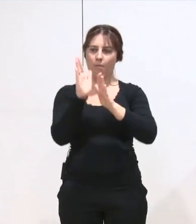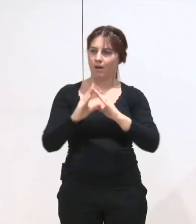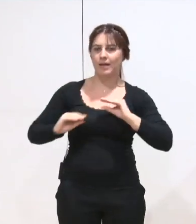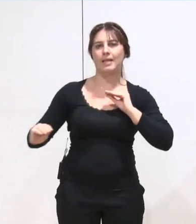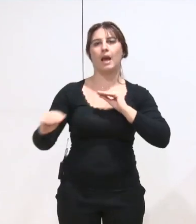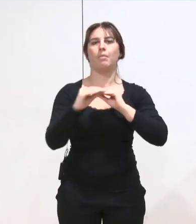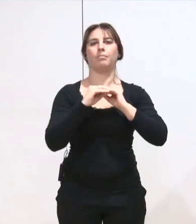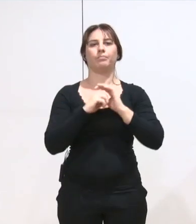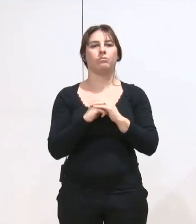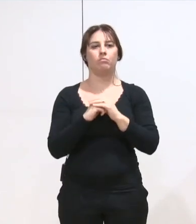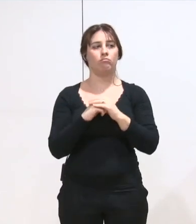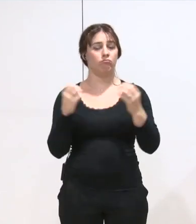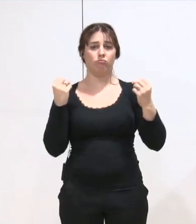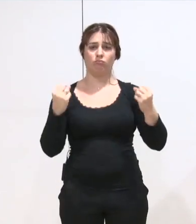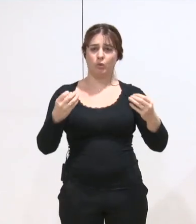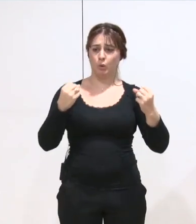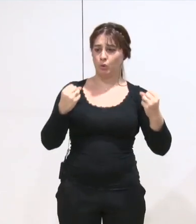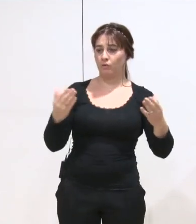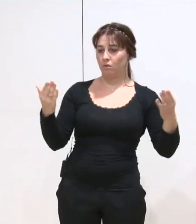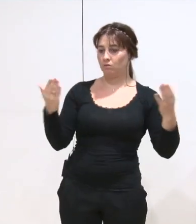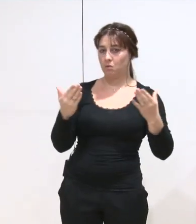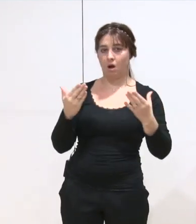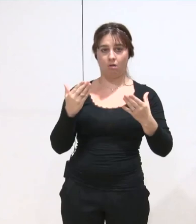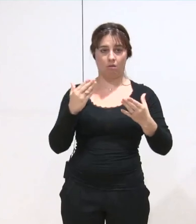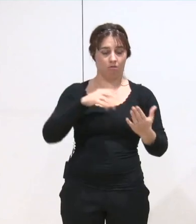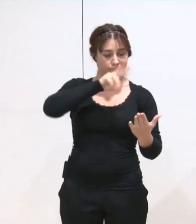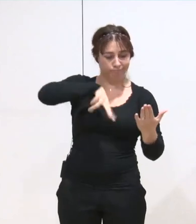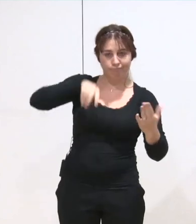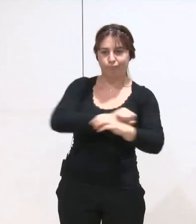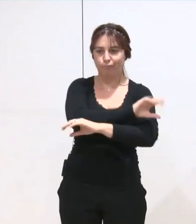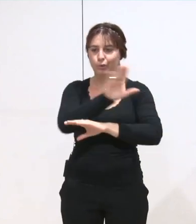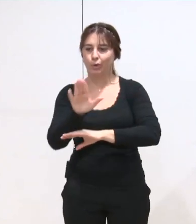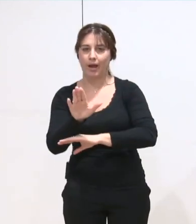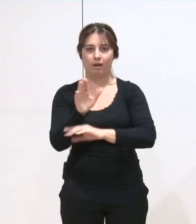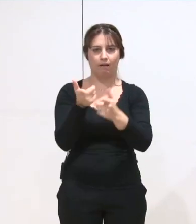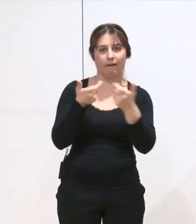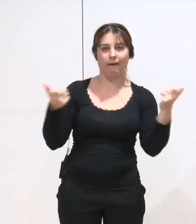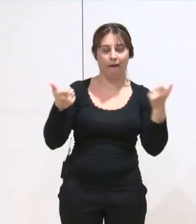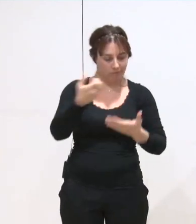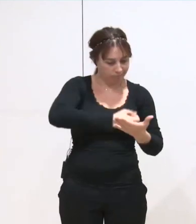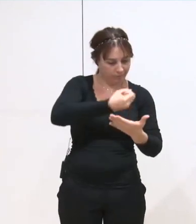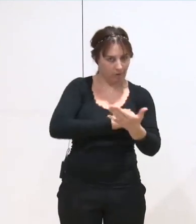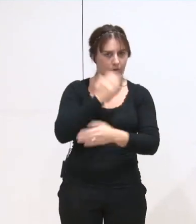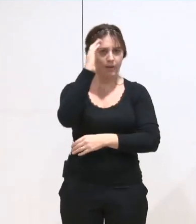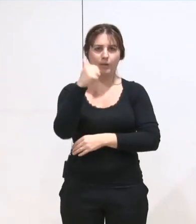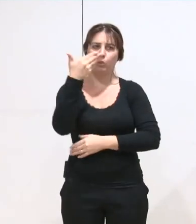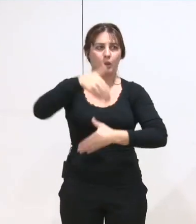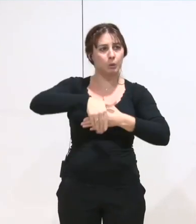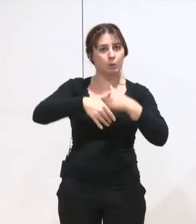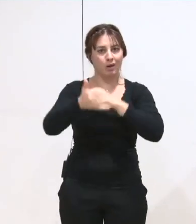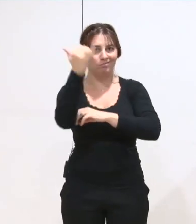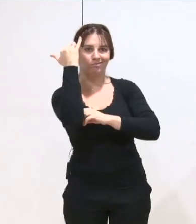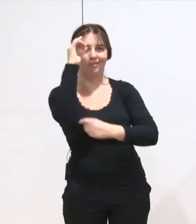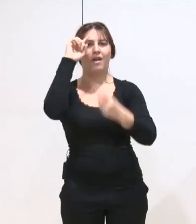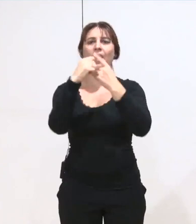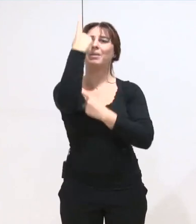donc pour l'essentiel de ce que nous pouvons lire dans la presse. Voilà pourquoi je saisis aujourd'hui la possibilité offerte par la procédure